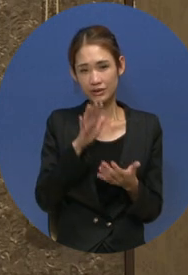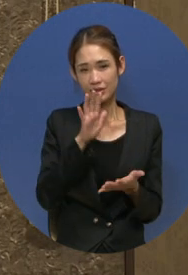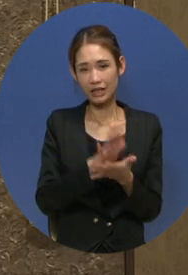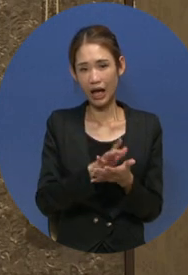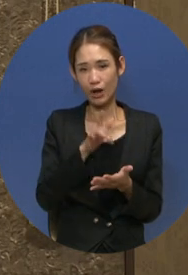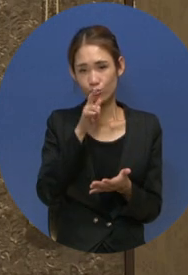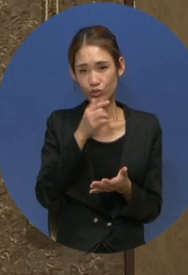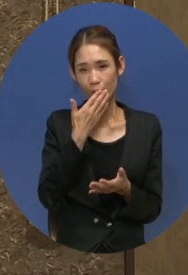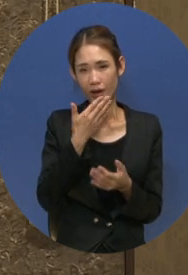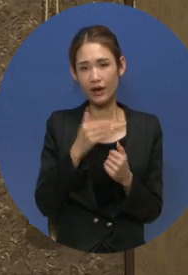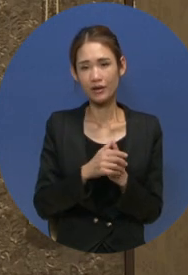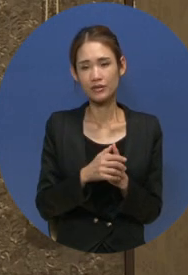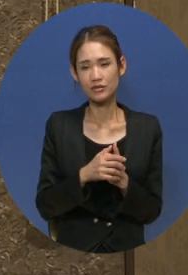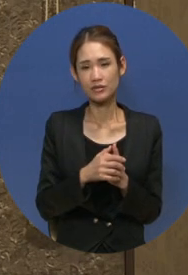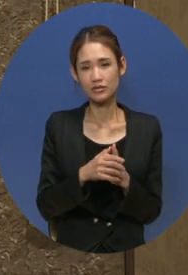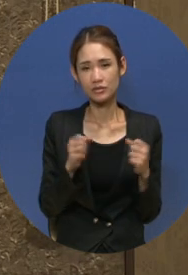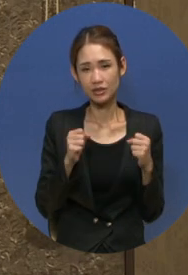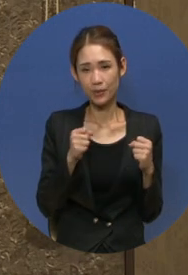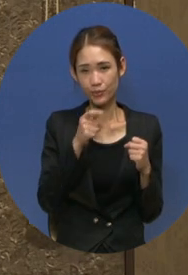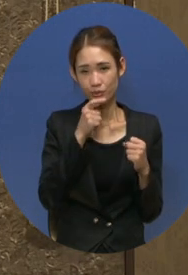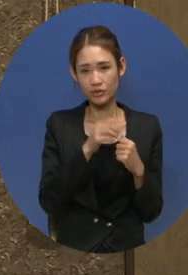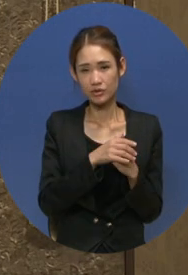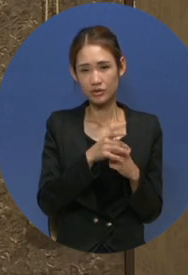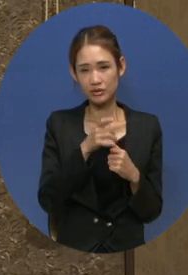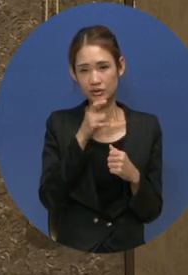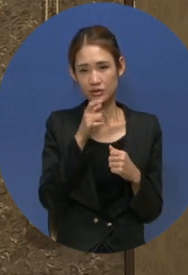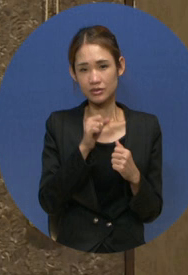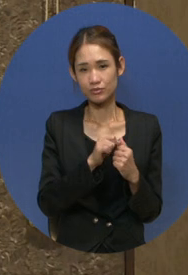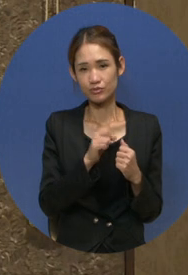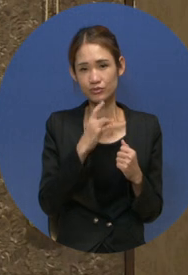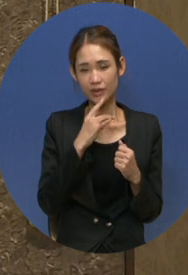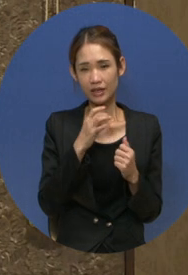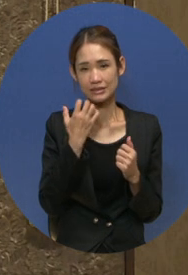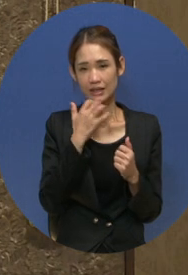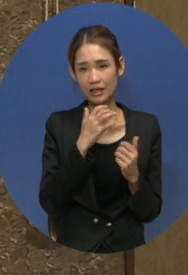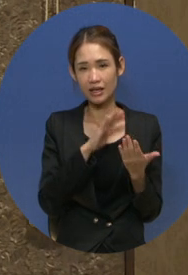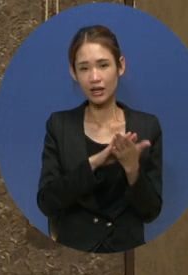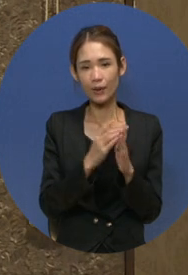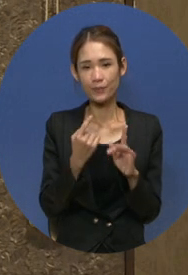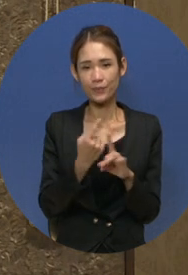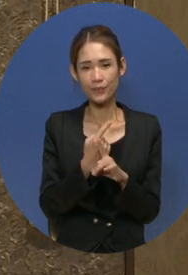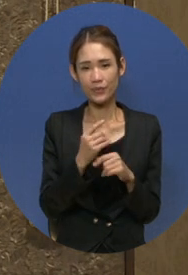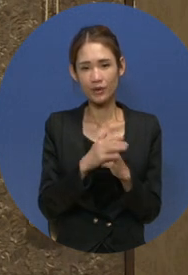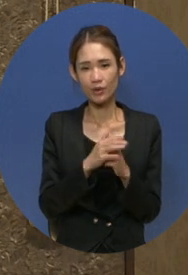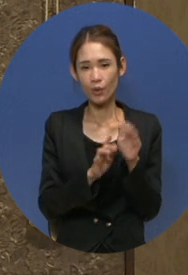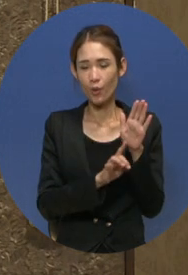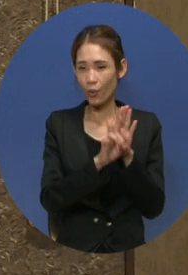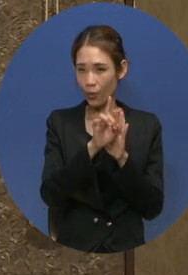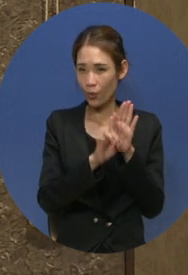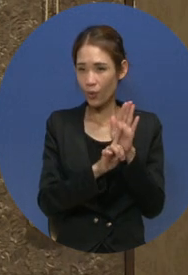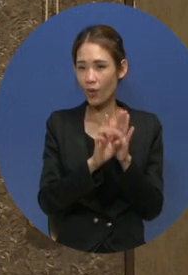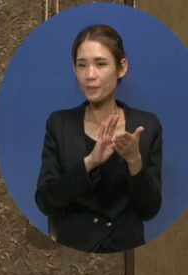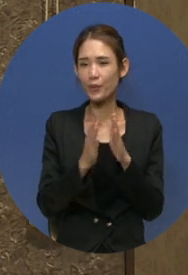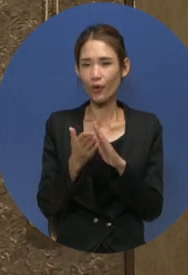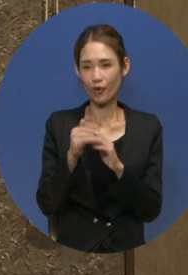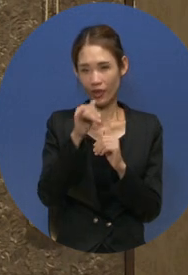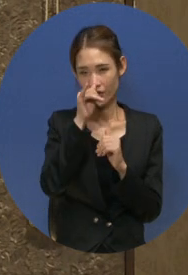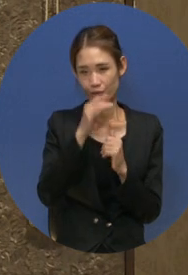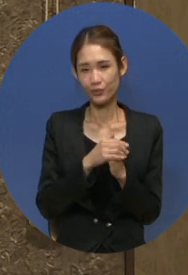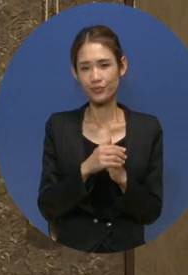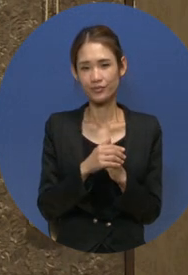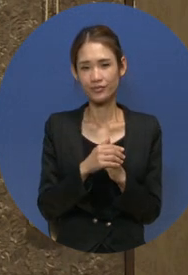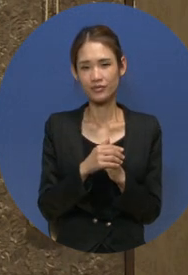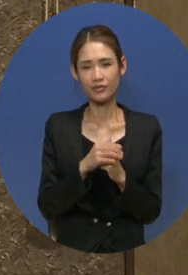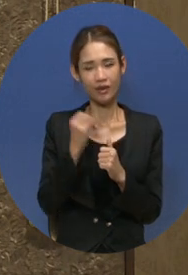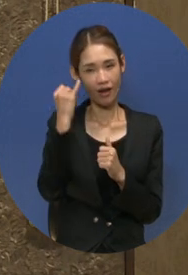그런 재질로 된 거예요. 아. 찬물도 되고. 근데 찬물만 색이 변해요. 오. 그러니까 온도에 또 변화도 네. 하고 네.